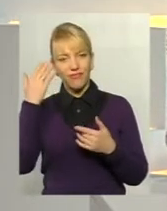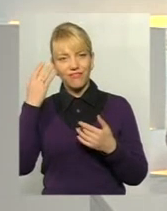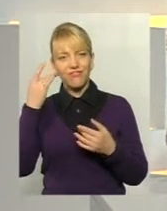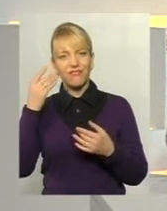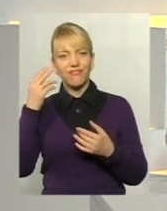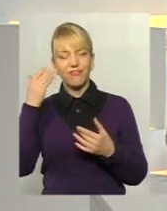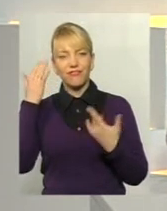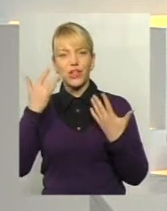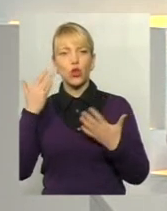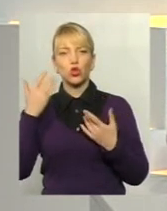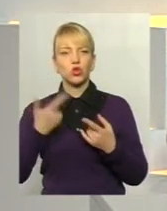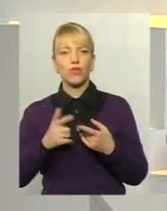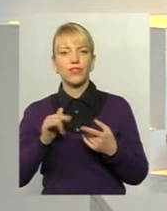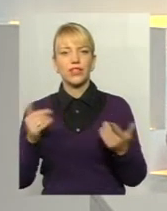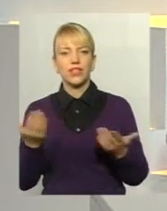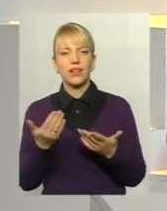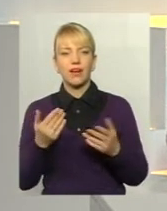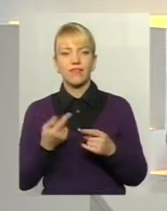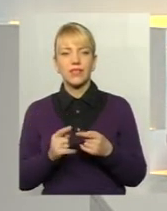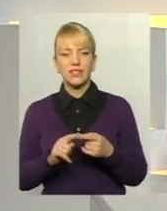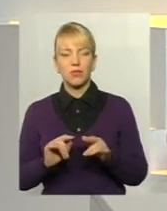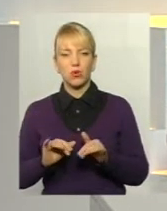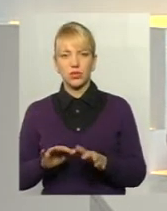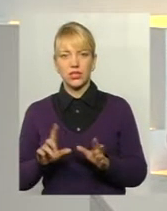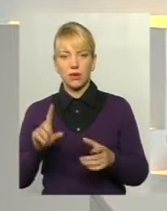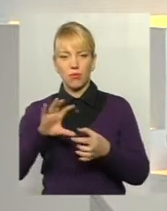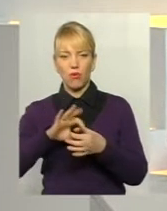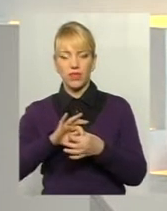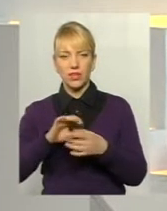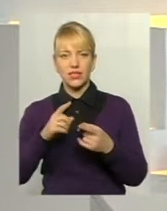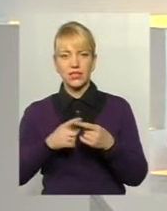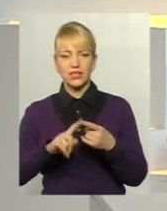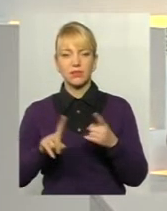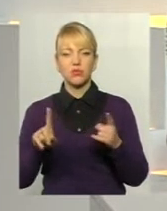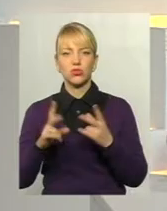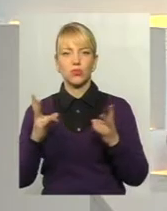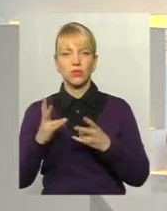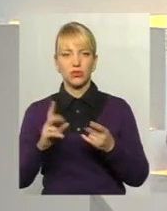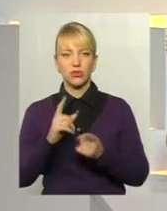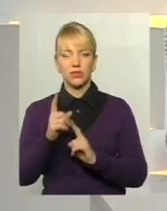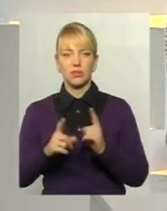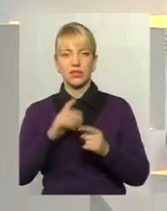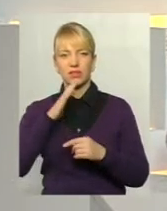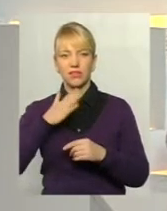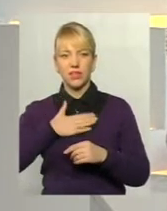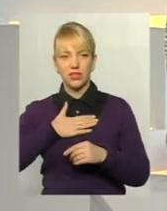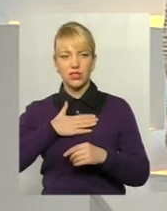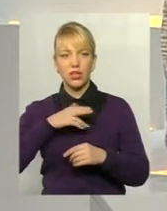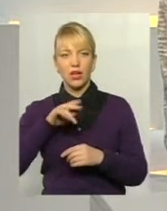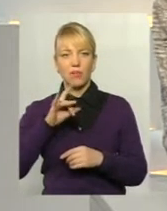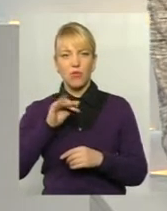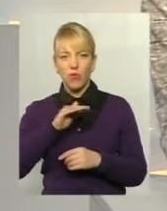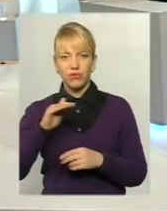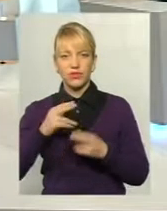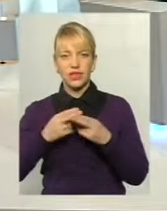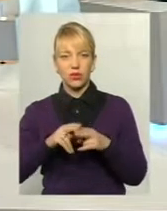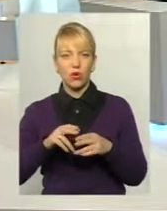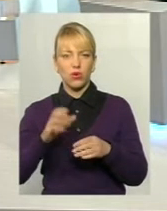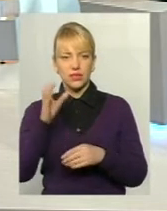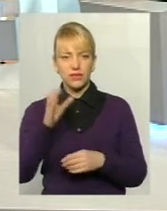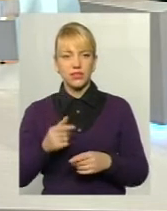як отакі процеси пов'язані з тим, що необхідно змінити в нашій профтехосвіті, зокрема?